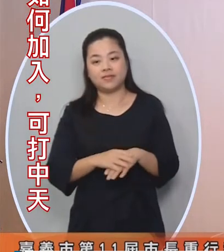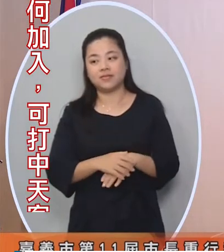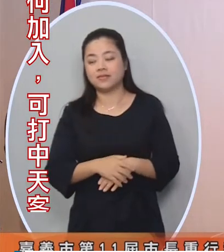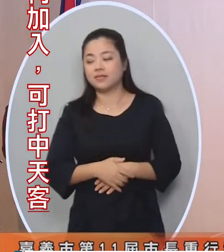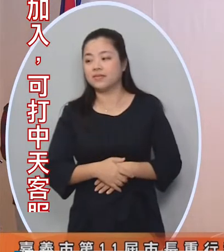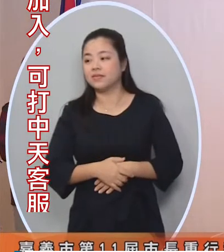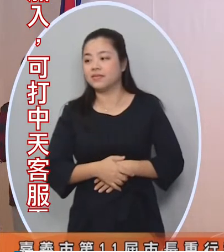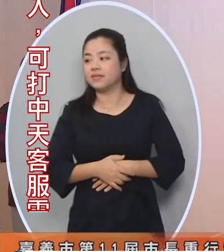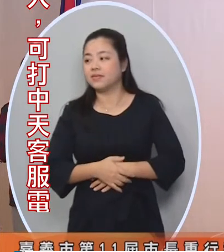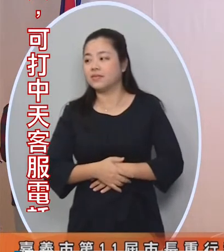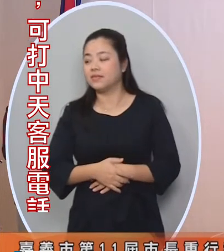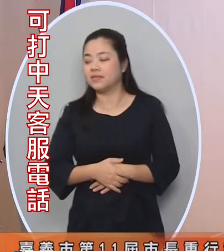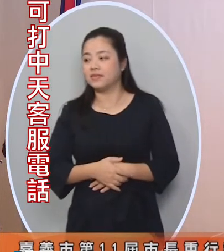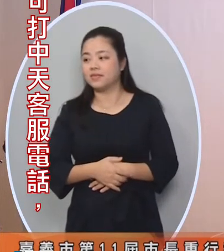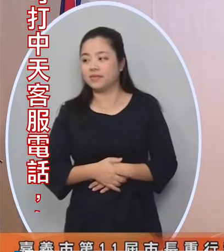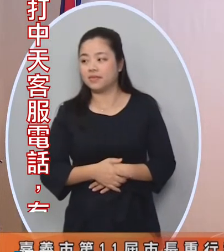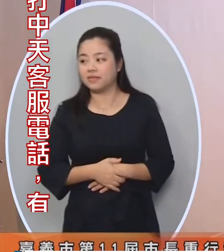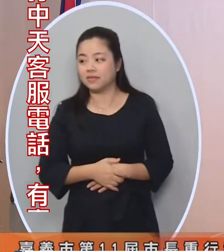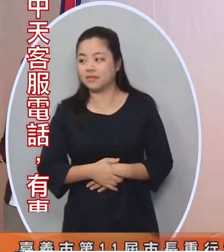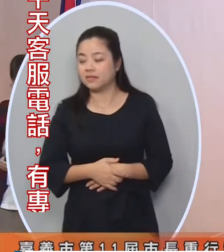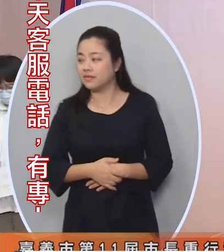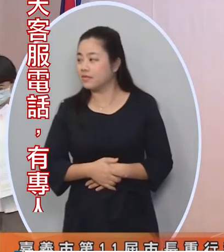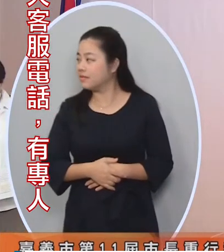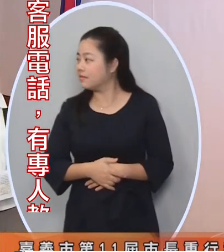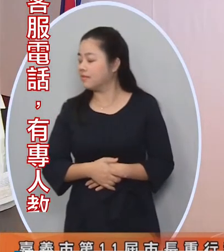举委员会陈俊南委员致辞。